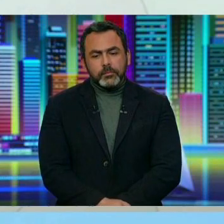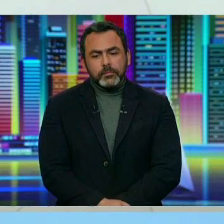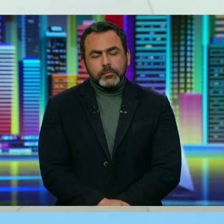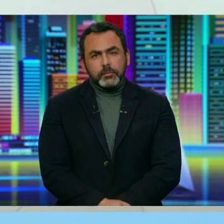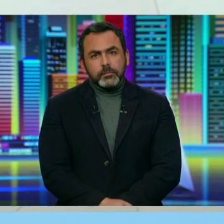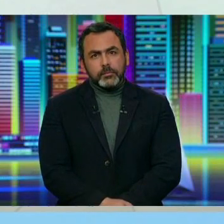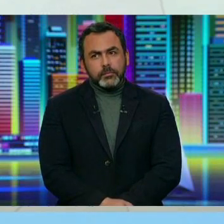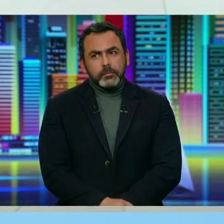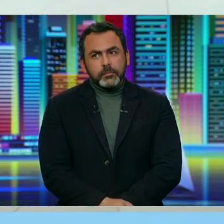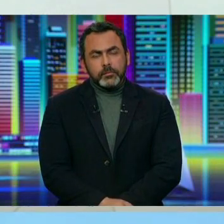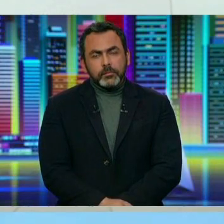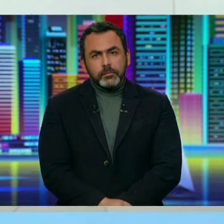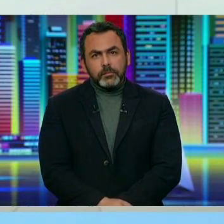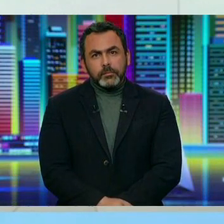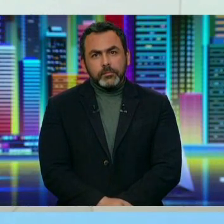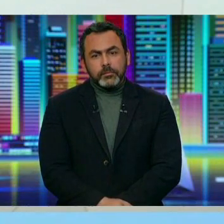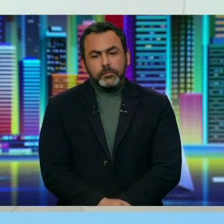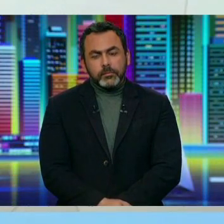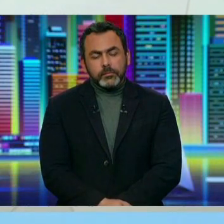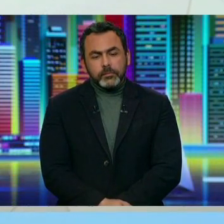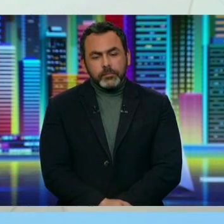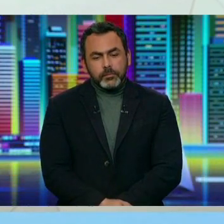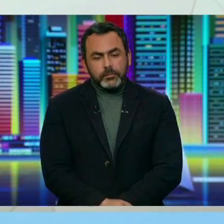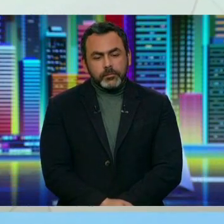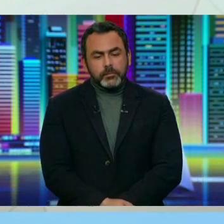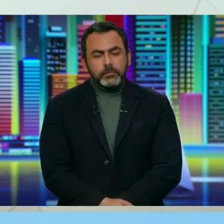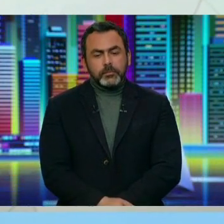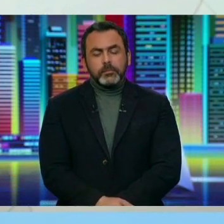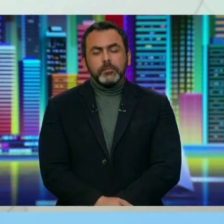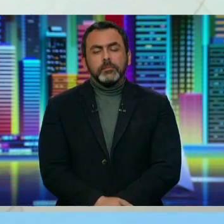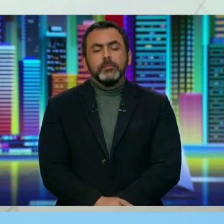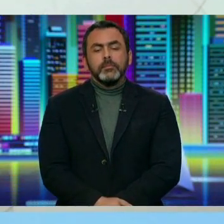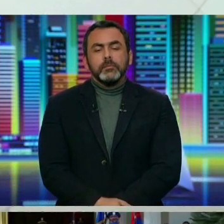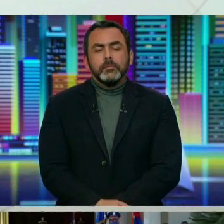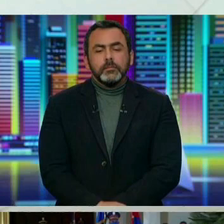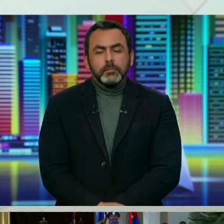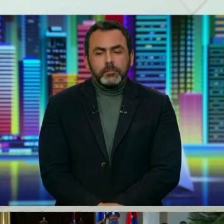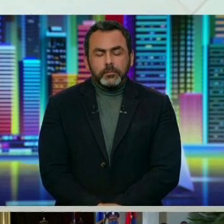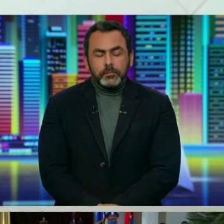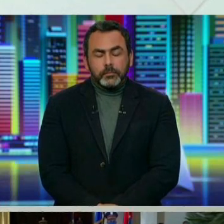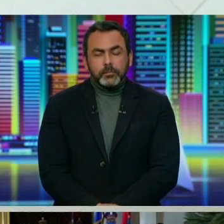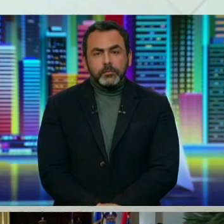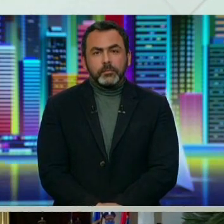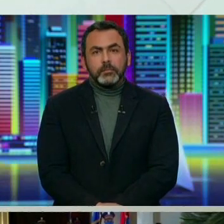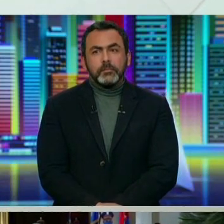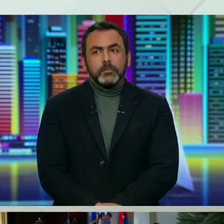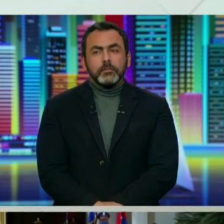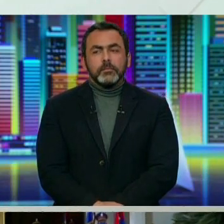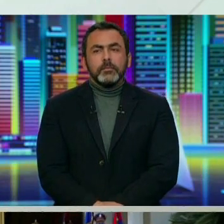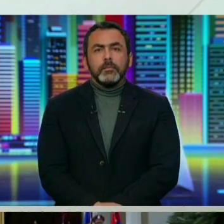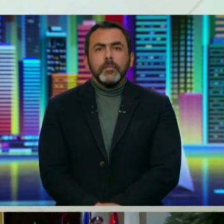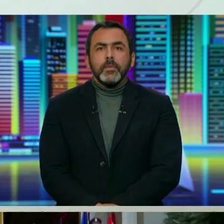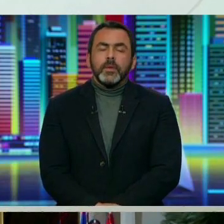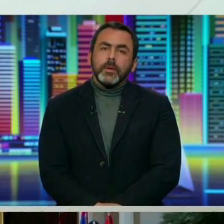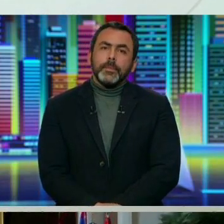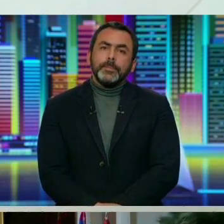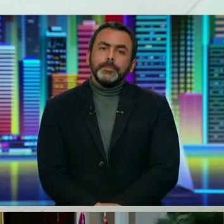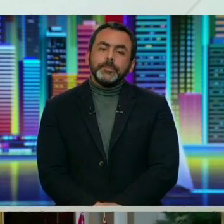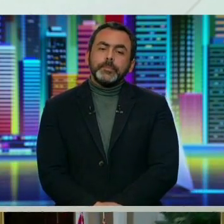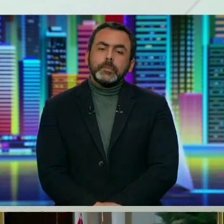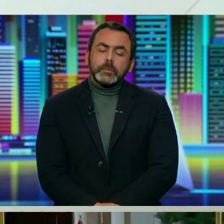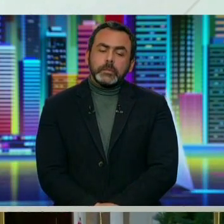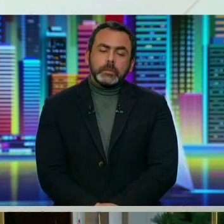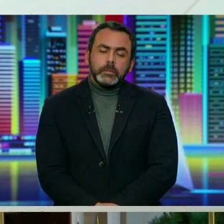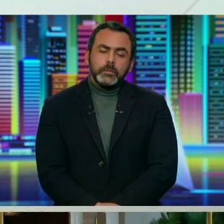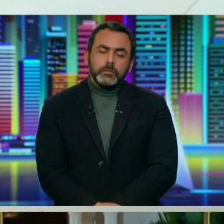وعلى حقوق الشعب الاثيوبي وعلى حقوق الشعوب المطله على النيل، في نفس الوقت تحافظوا على حقوقنا لانها